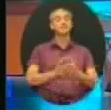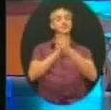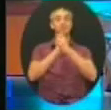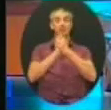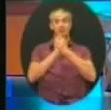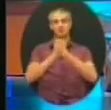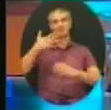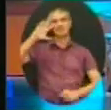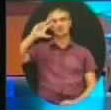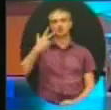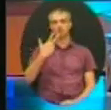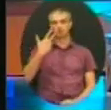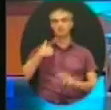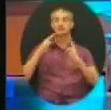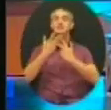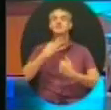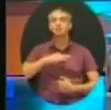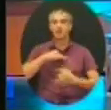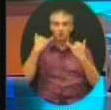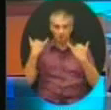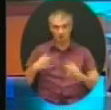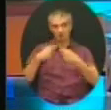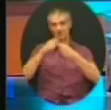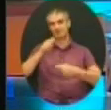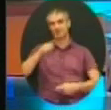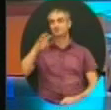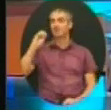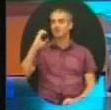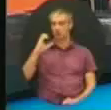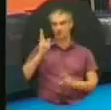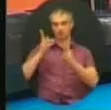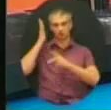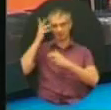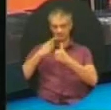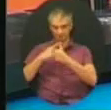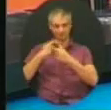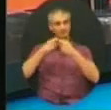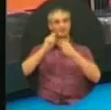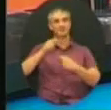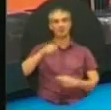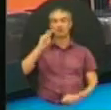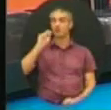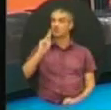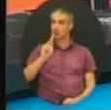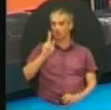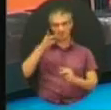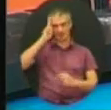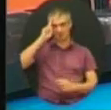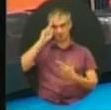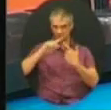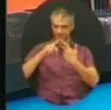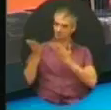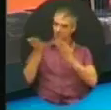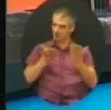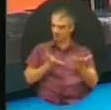שלום לכם. קריאה שלישית בצוות שלנו היום, חבר הכנסת מאיר כהן מיש עתיד, חברת הכנסת נורית קורן מהליכוד, ברוכה